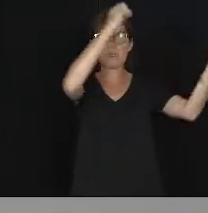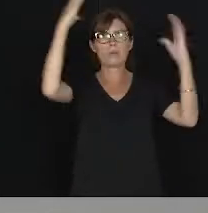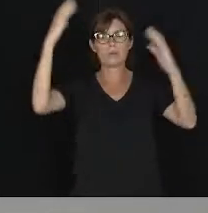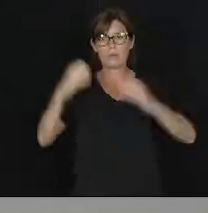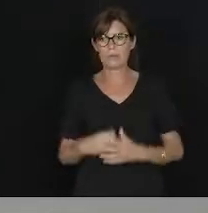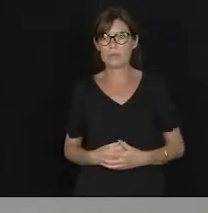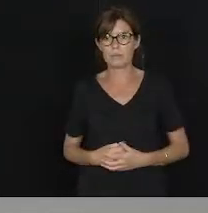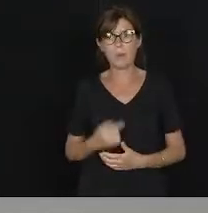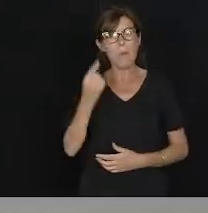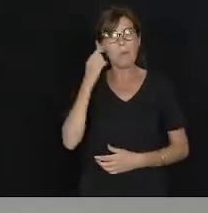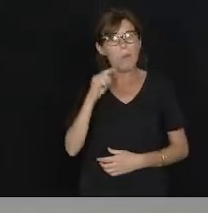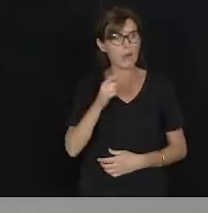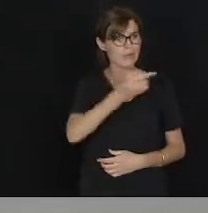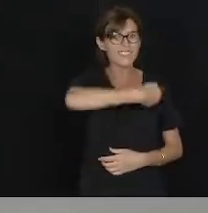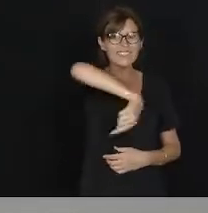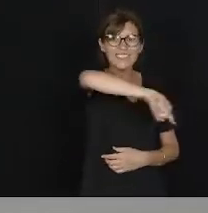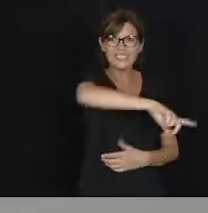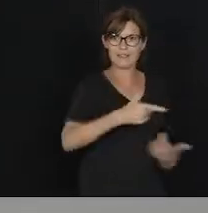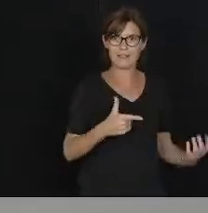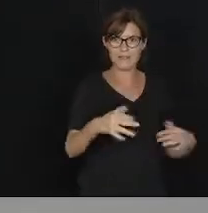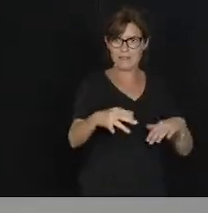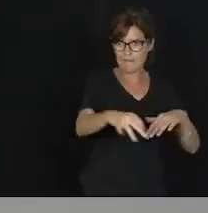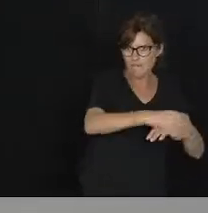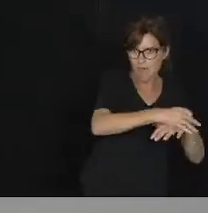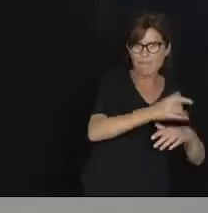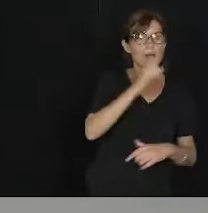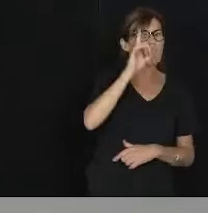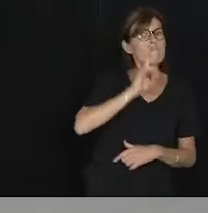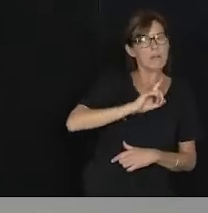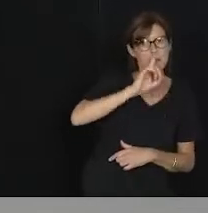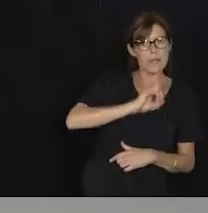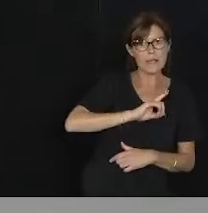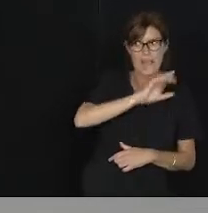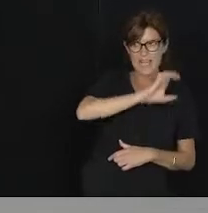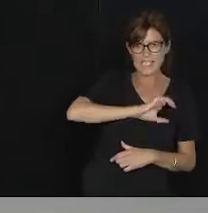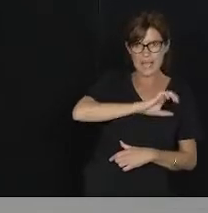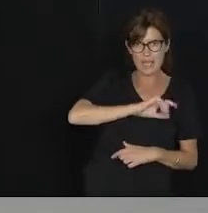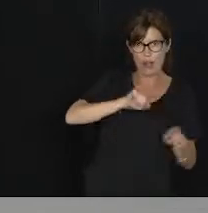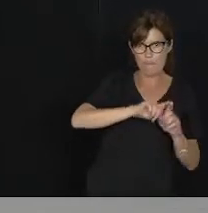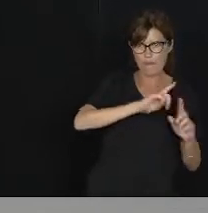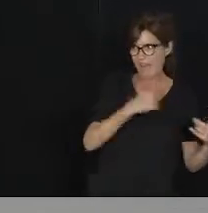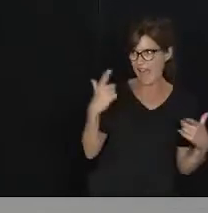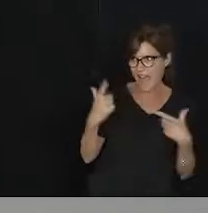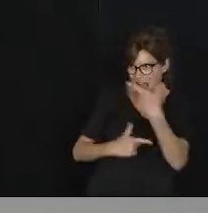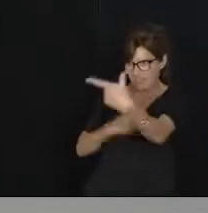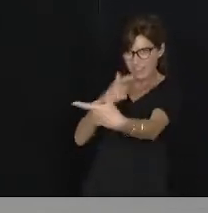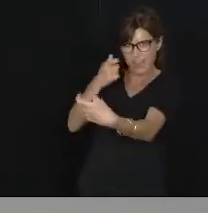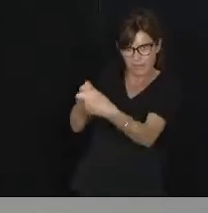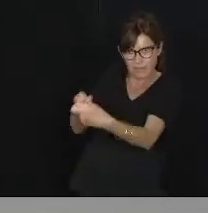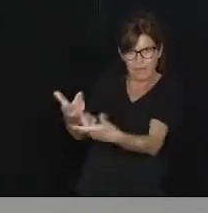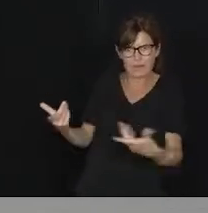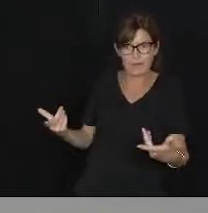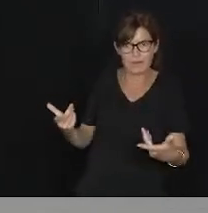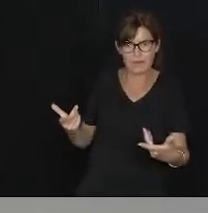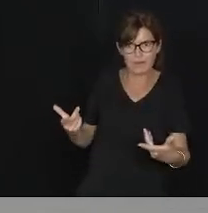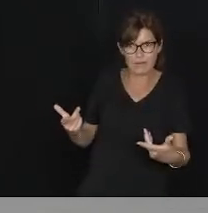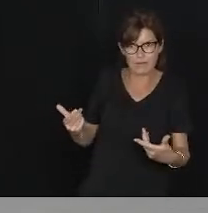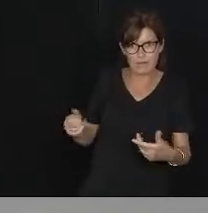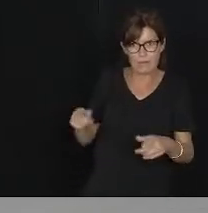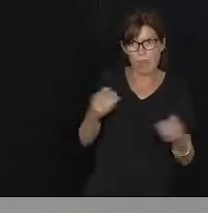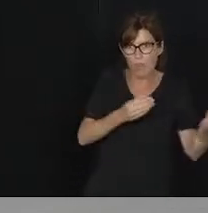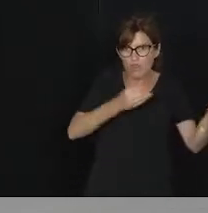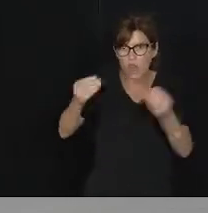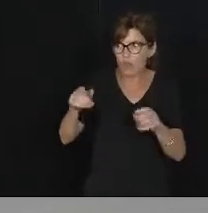l'enjeu pour les conjoints semble bien de se mettre au diapason. Cette recherche-là de la concordance, voire de la simultanéité des